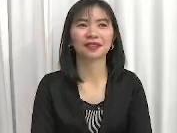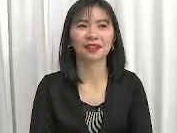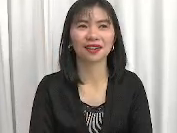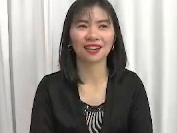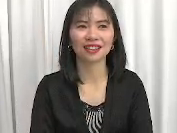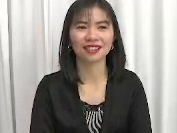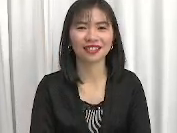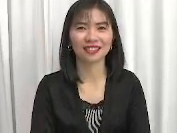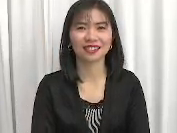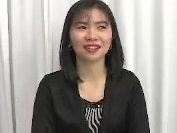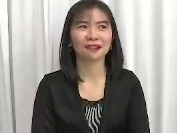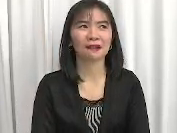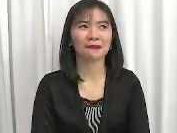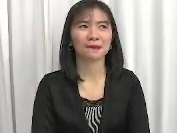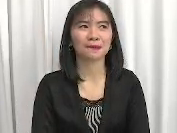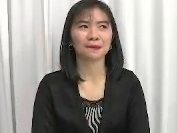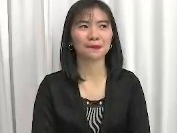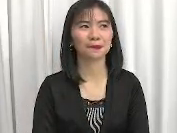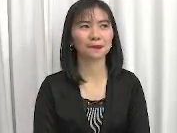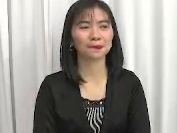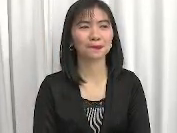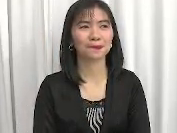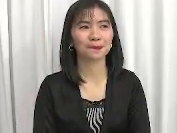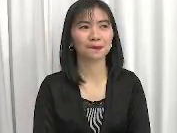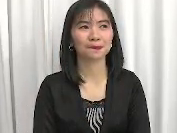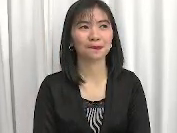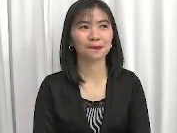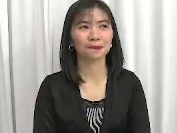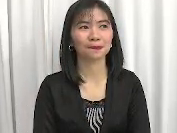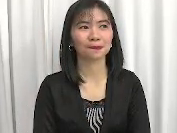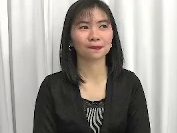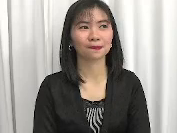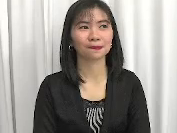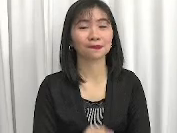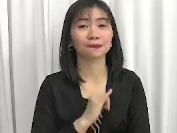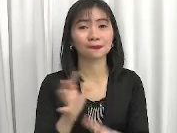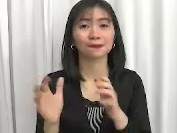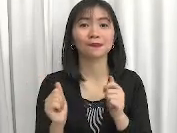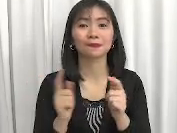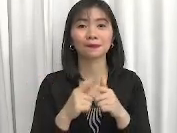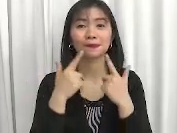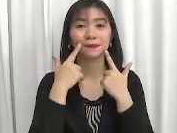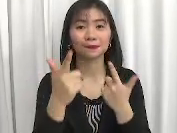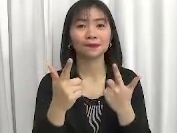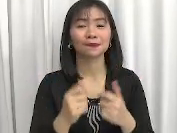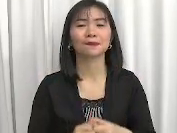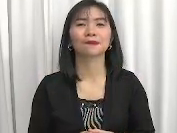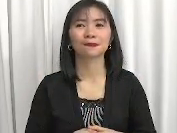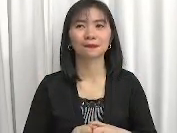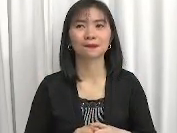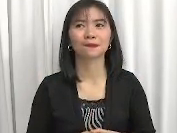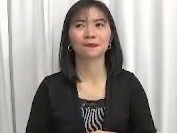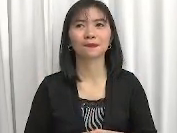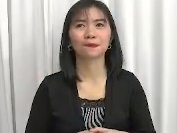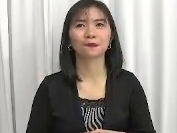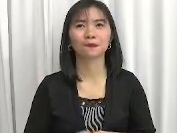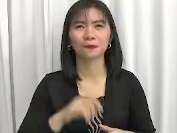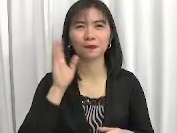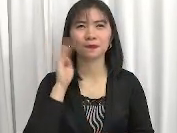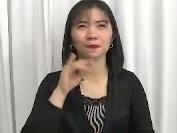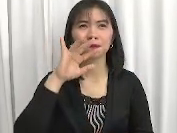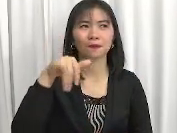all. Batiin ko rin itong nasa area ko, si Brother John Casiple. Ito